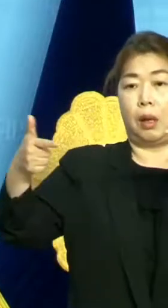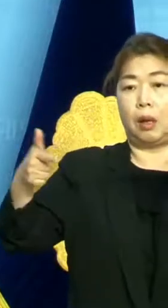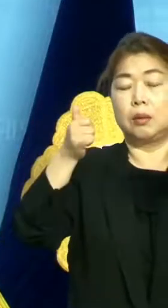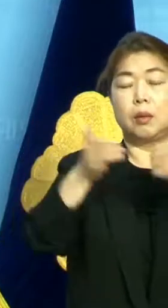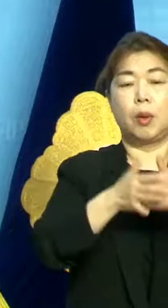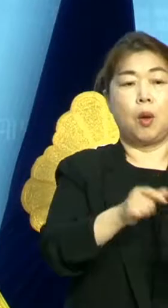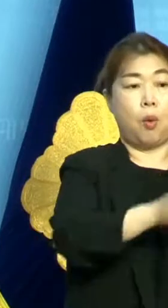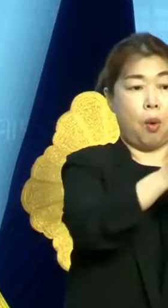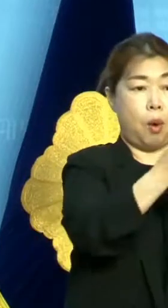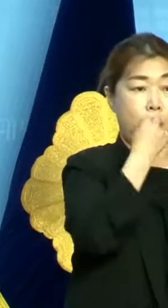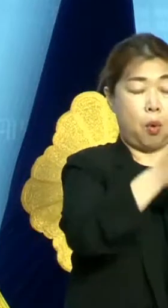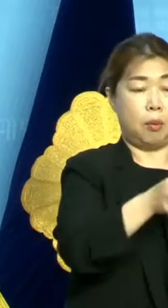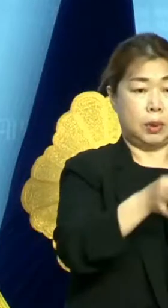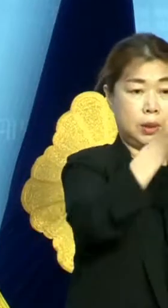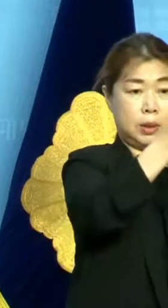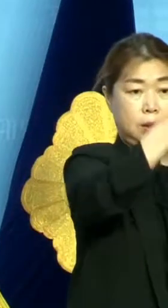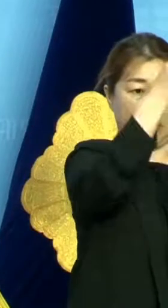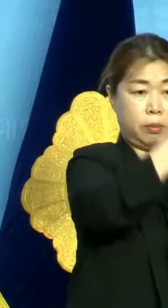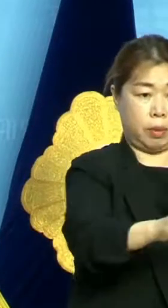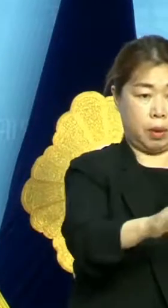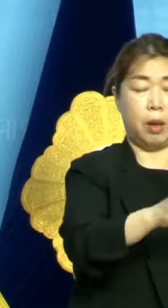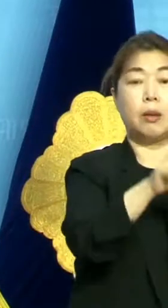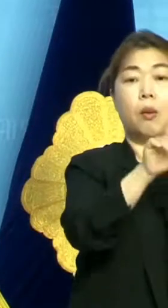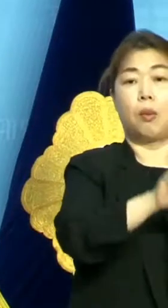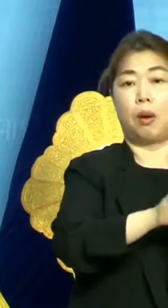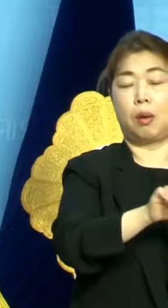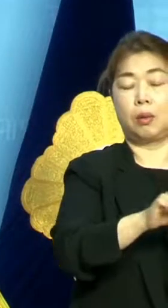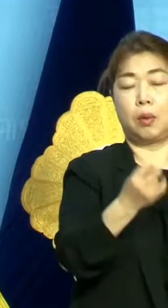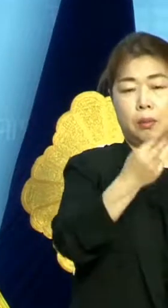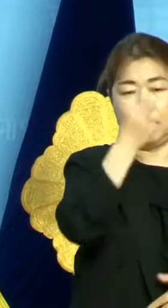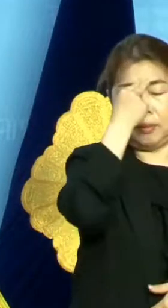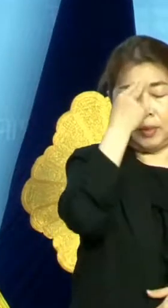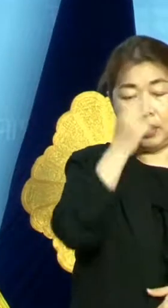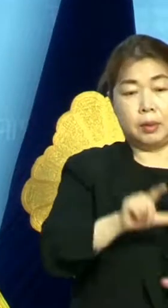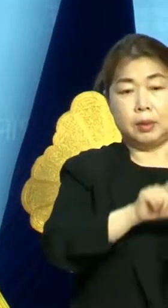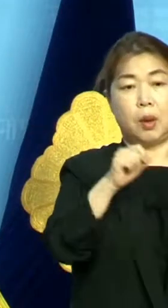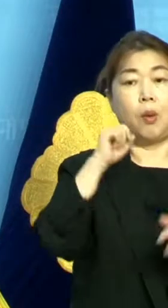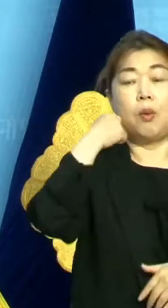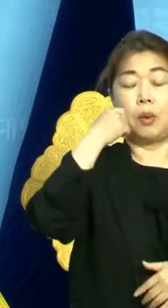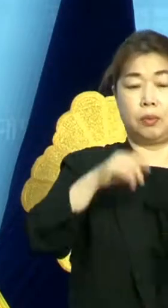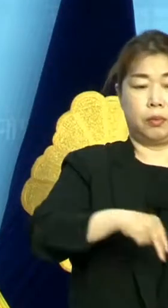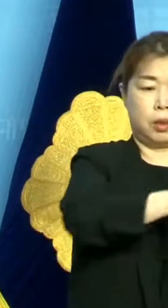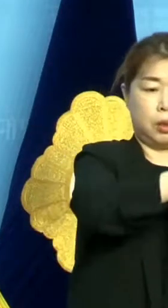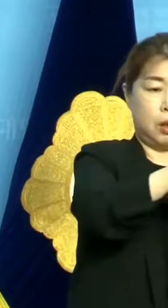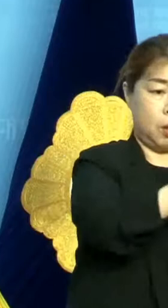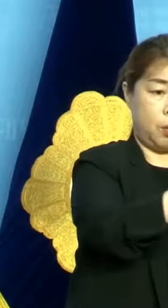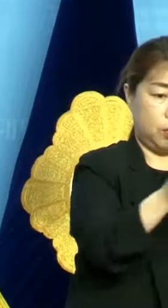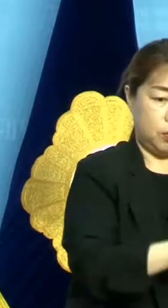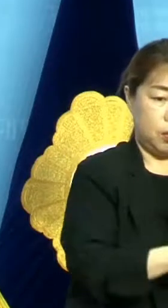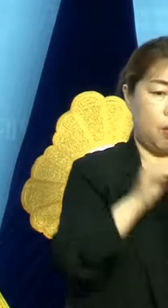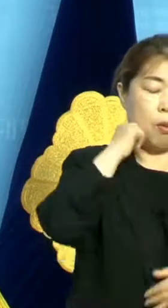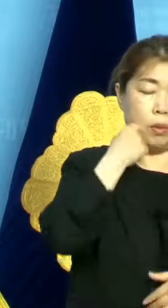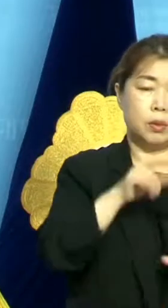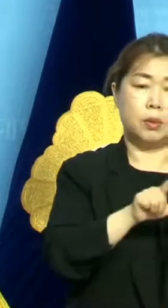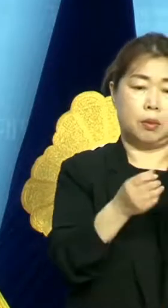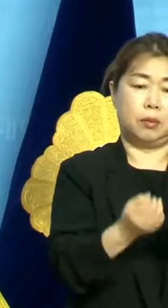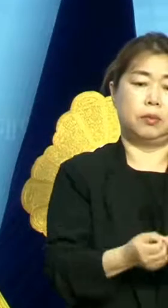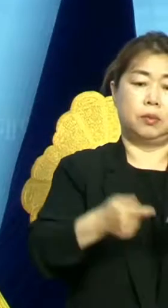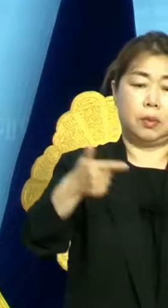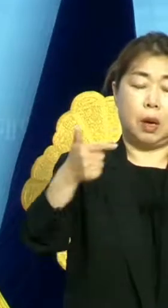고용보험 기금이 바닥 날 정도입니다 빈곤과 생계 위기 속에서 3월부터 저소득층이 급증했고